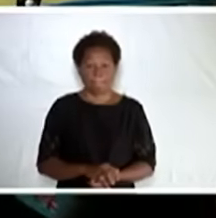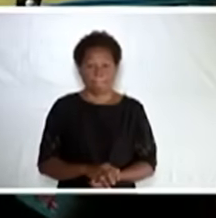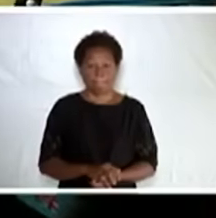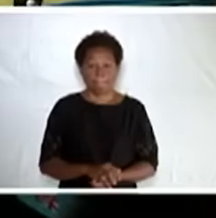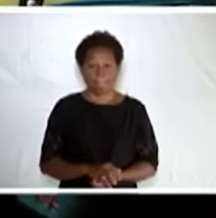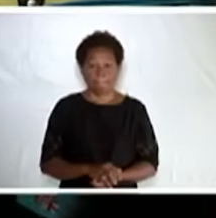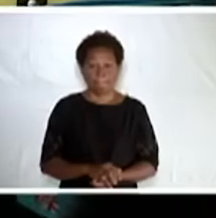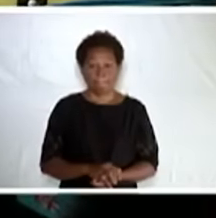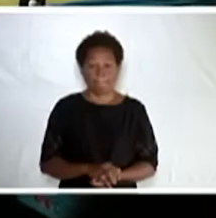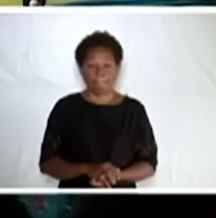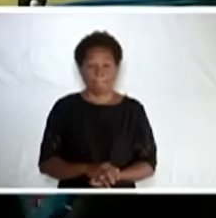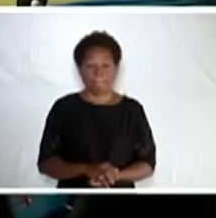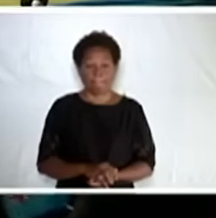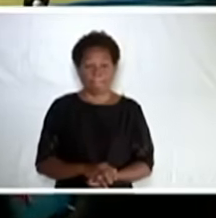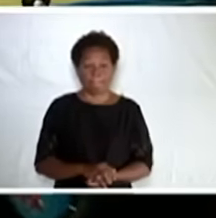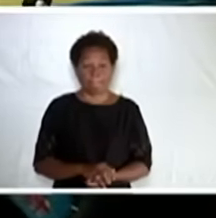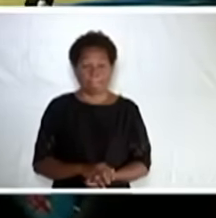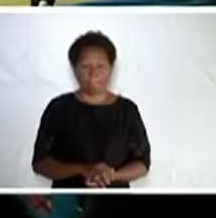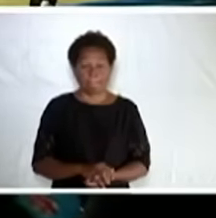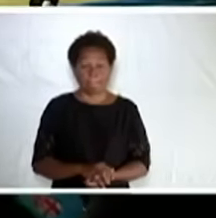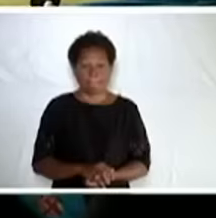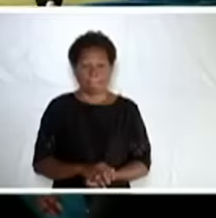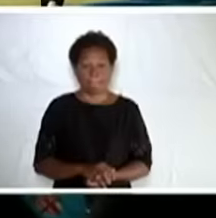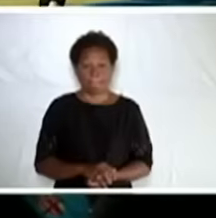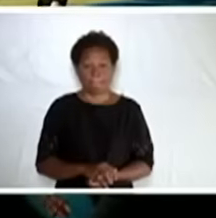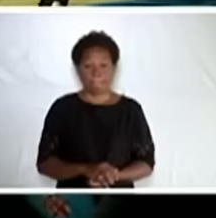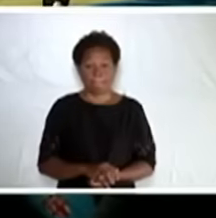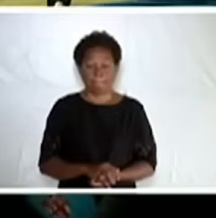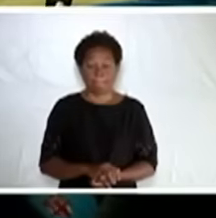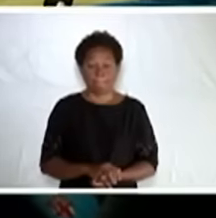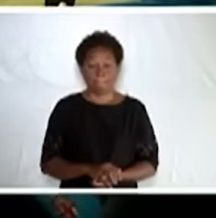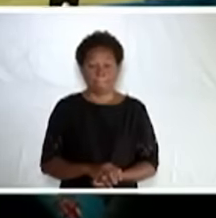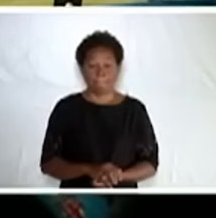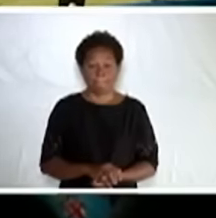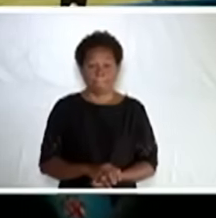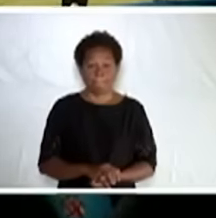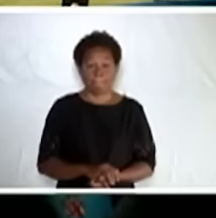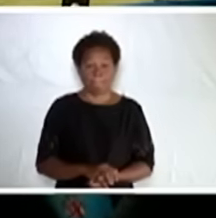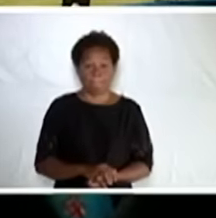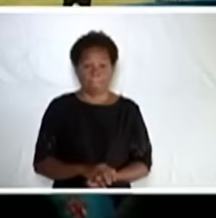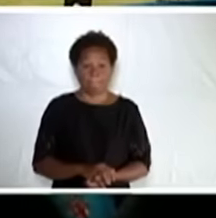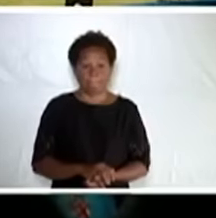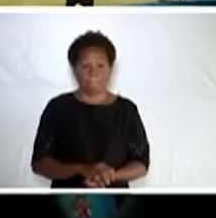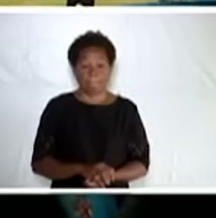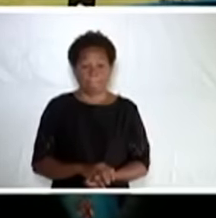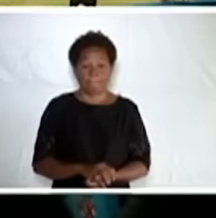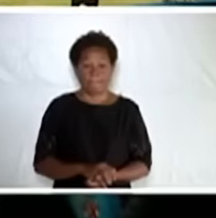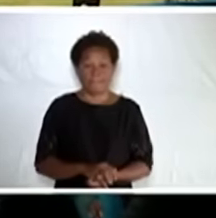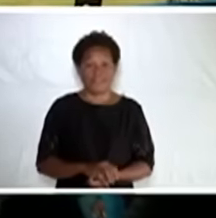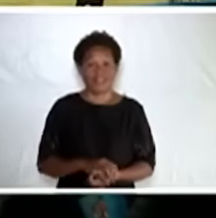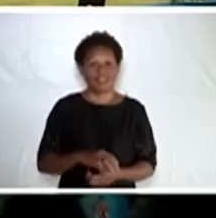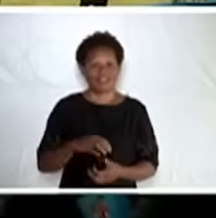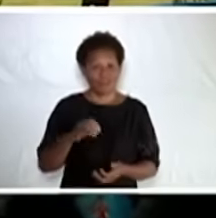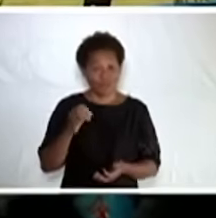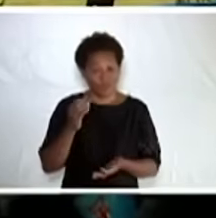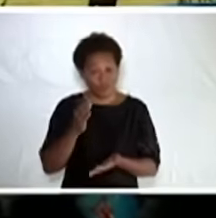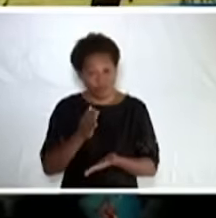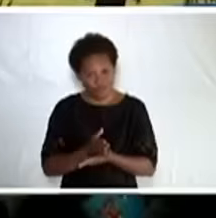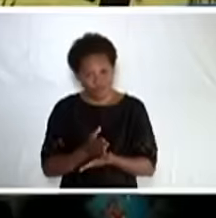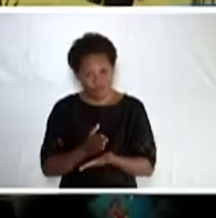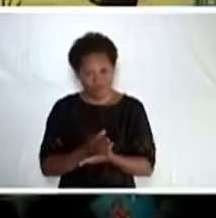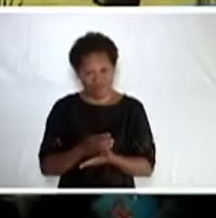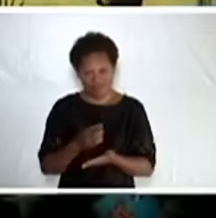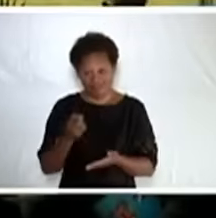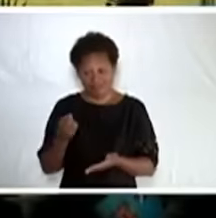करना है। और आज भी जब आंखें बंद करती हूँ तो वो नज़ारा नज़रों के सामने आ जाता है। Isan din sara vinaka nur o nur e